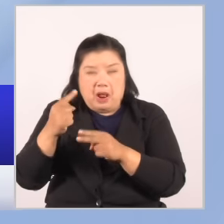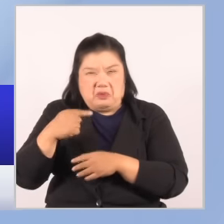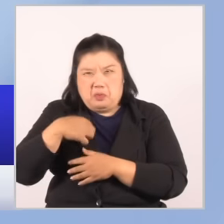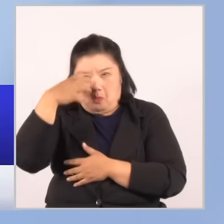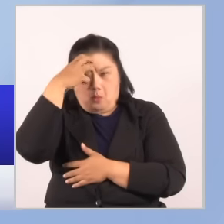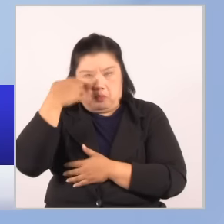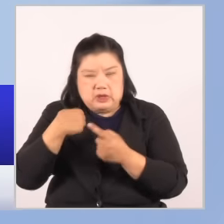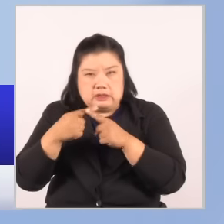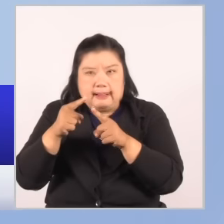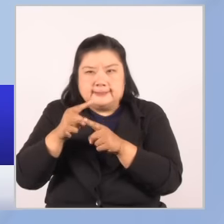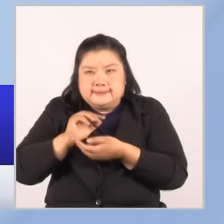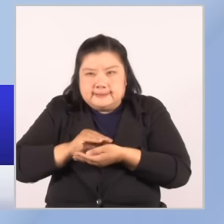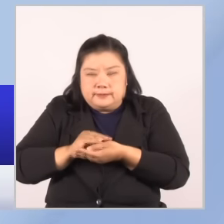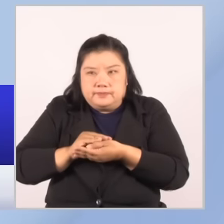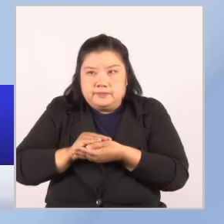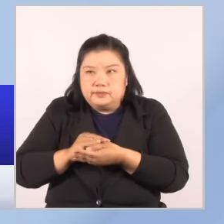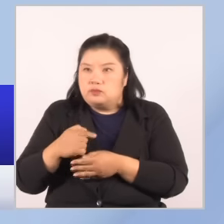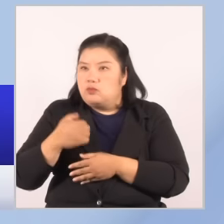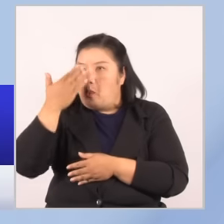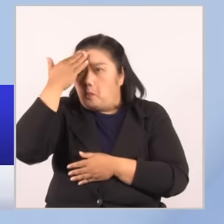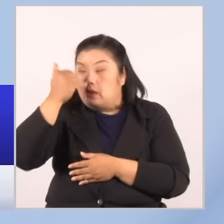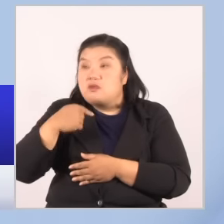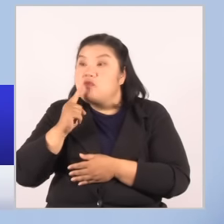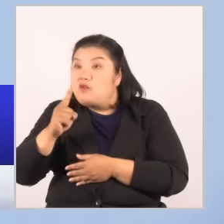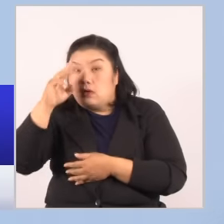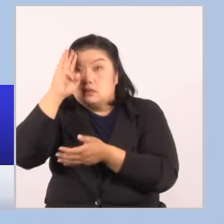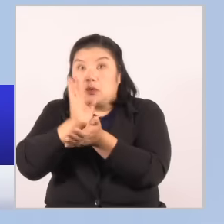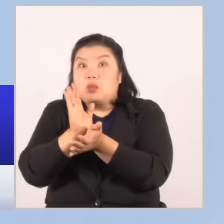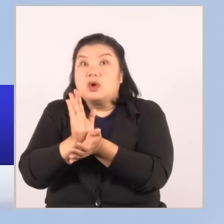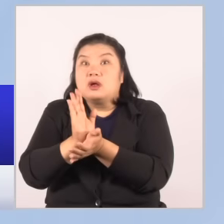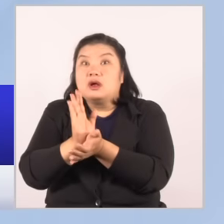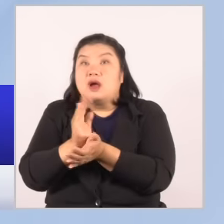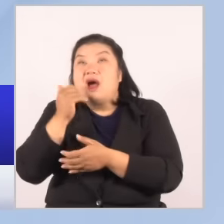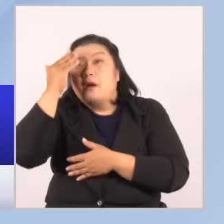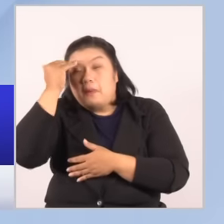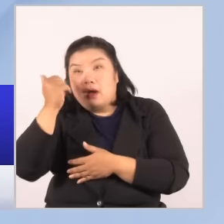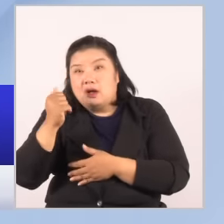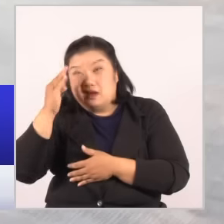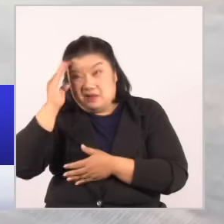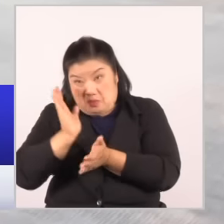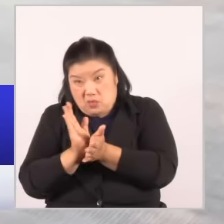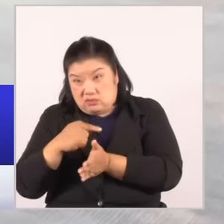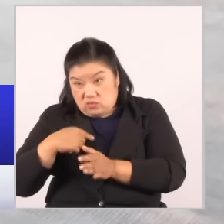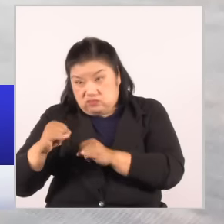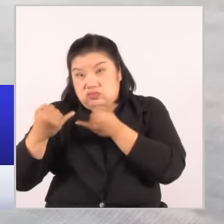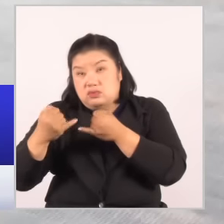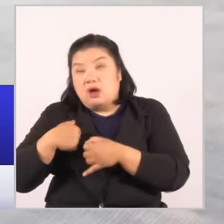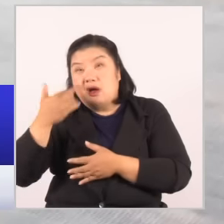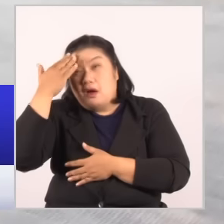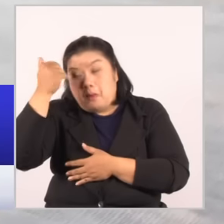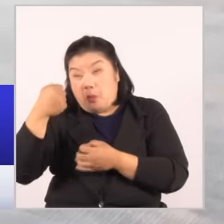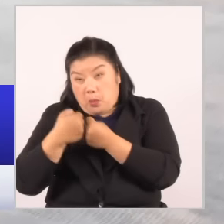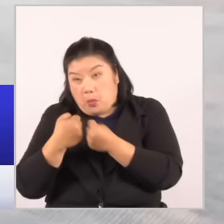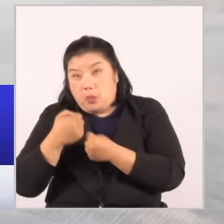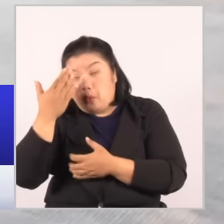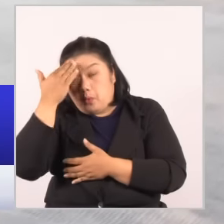พูดข่มขู่ว่าถ้ามึงไปแจ้งความแล้วมึงคิดว่าตำรวจจะสู้กูไม่ได้หรออะไรเอาเรื่องถึงที่สุดค่ะก็อยากจะฝากถึ